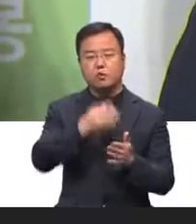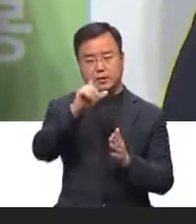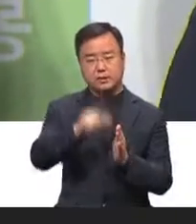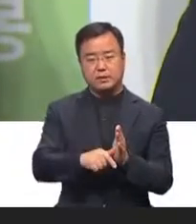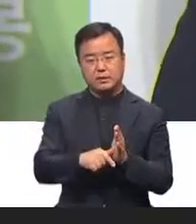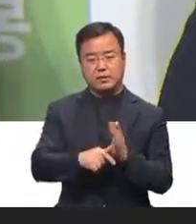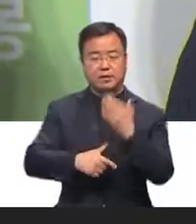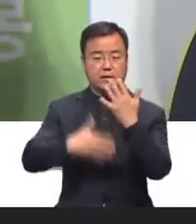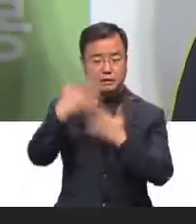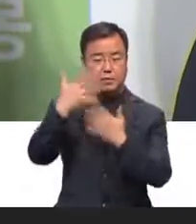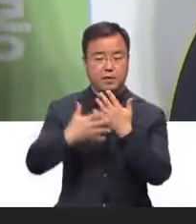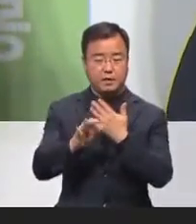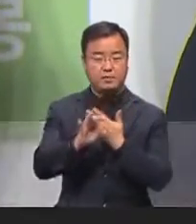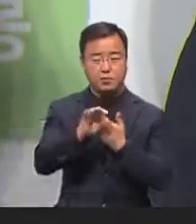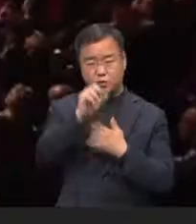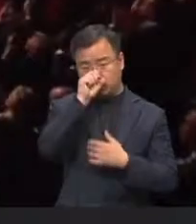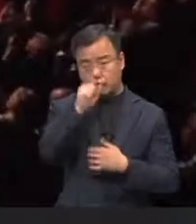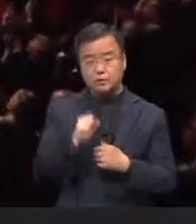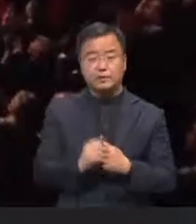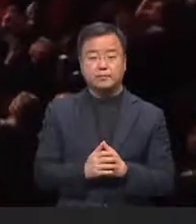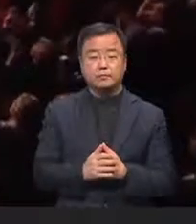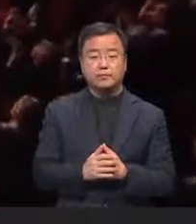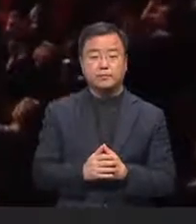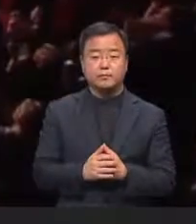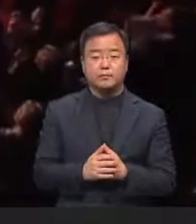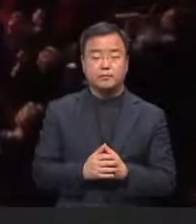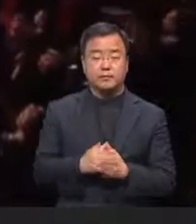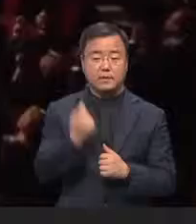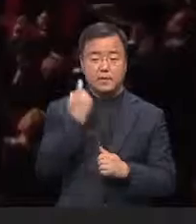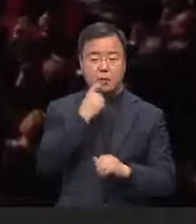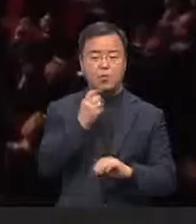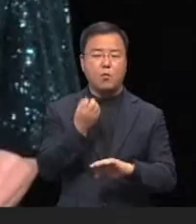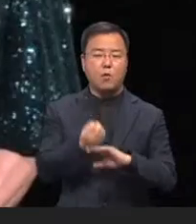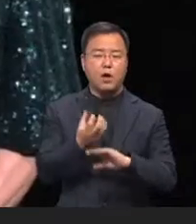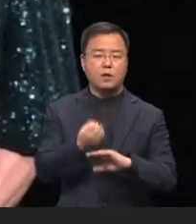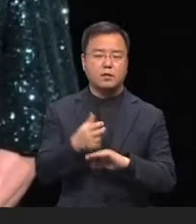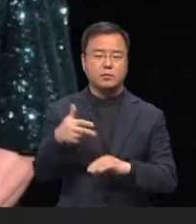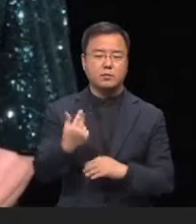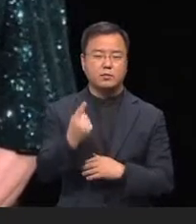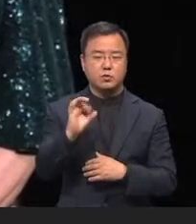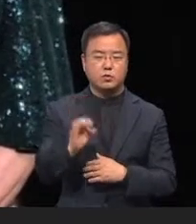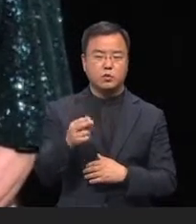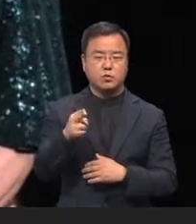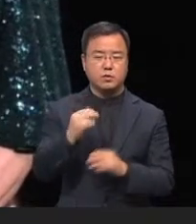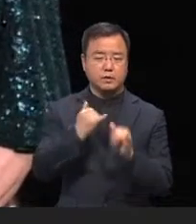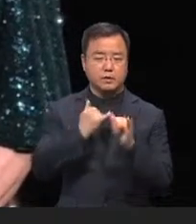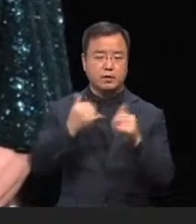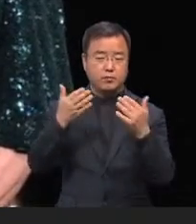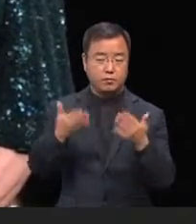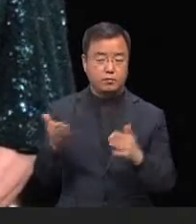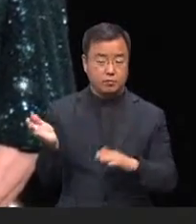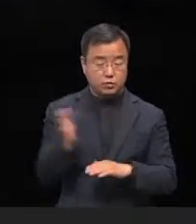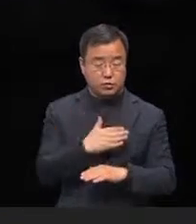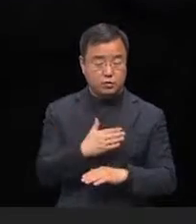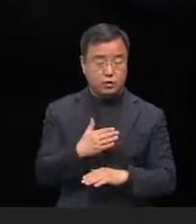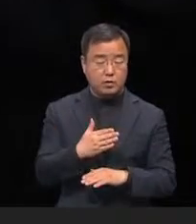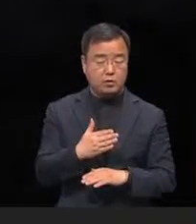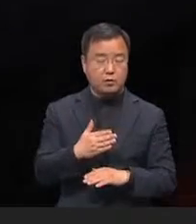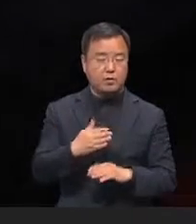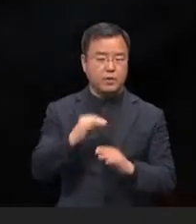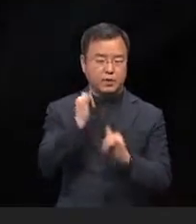그런 영화가 됐으면 좋겠습니다 황금종려상 수상 부터 역대 최고의 해외판매 기록까지